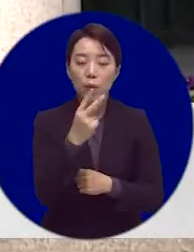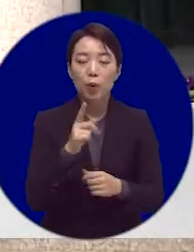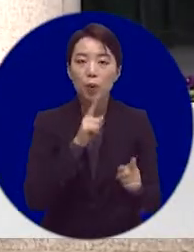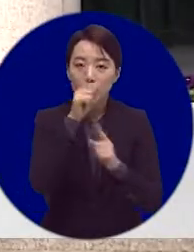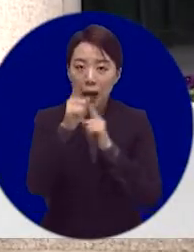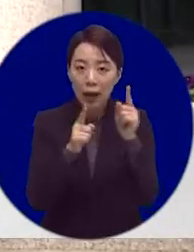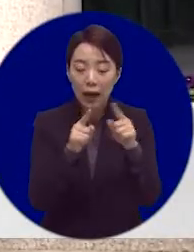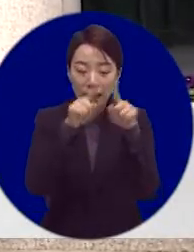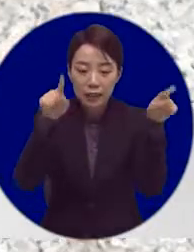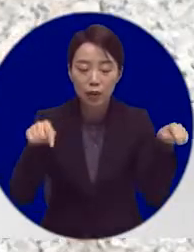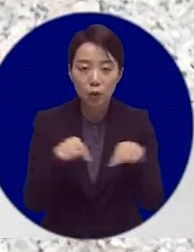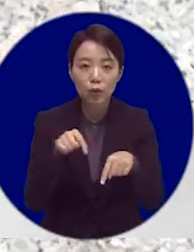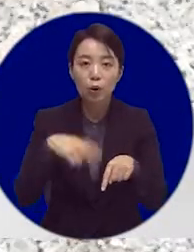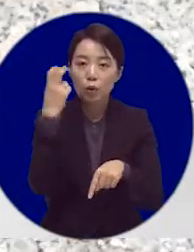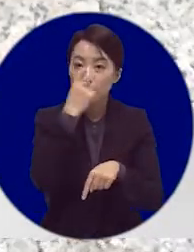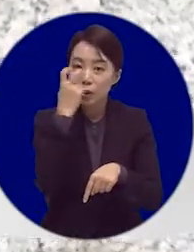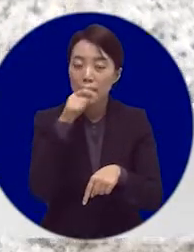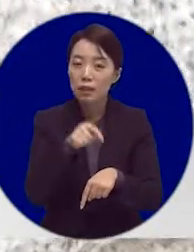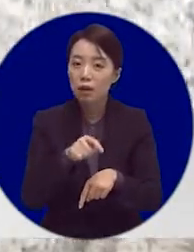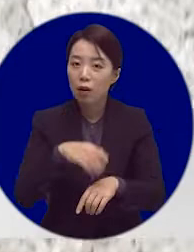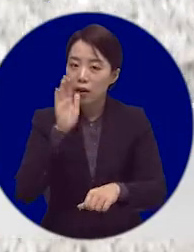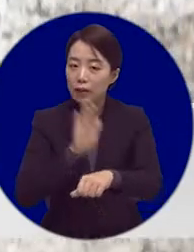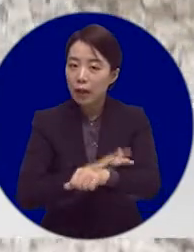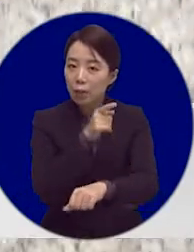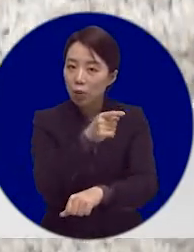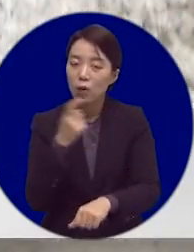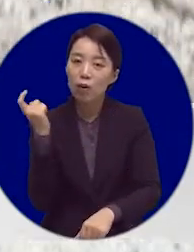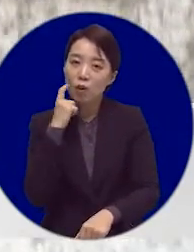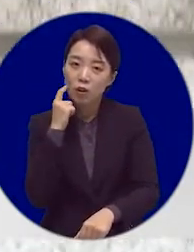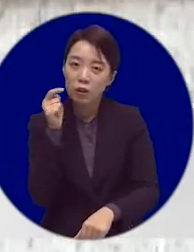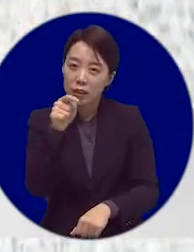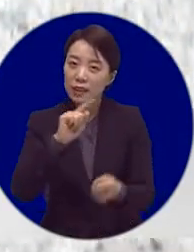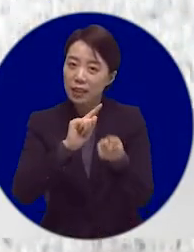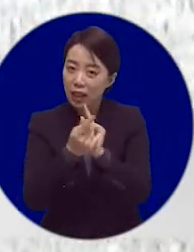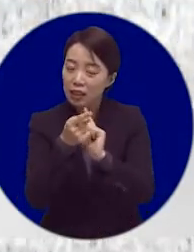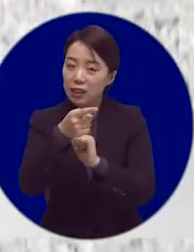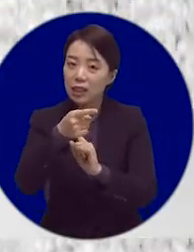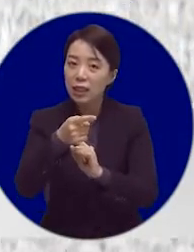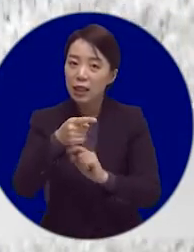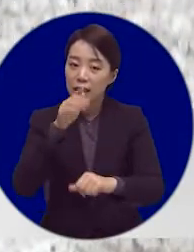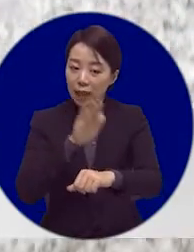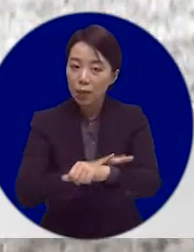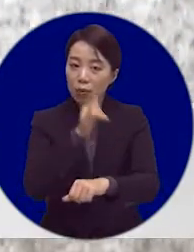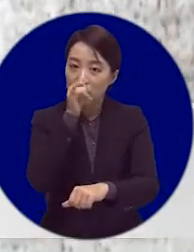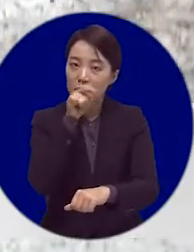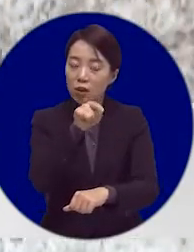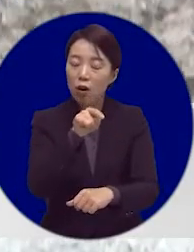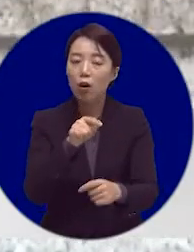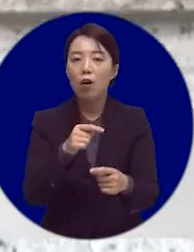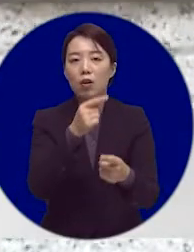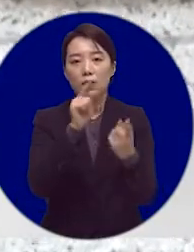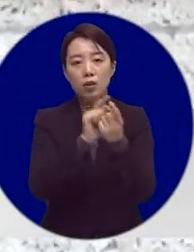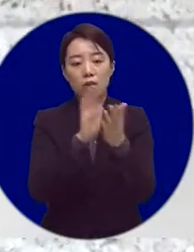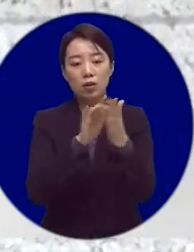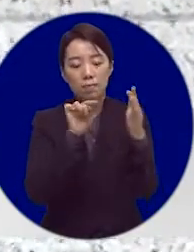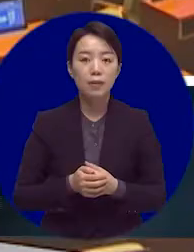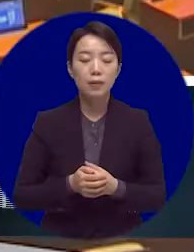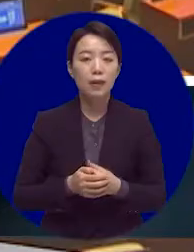조사해 허위나 대리 신고 등의 위반 혐의가 발견되면 현지 확인 조사 후 엄중하게 조치할